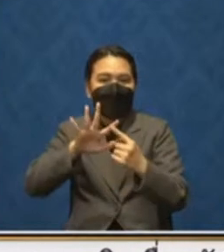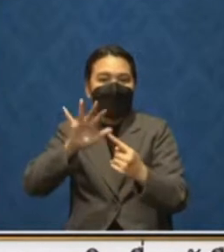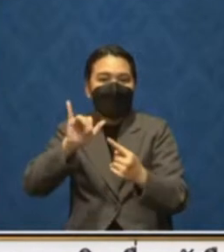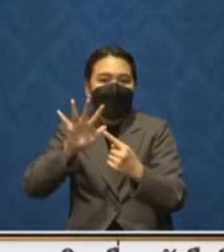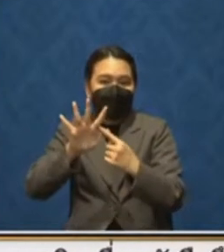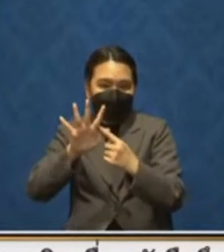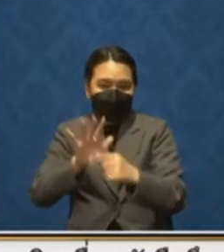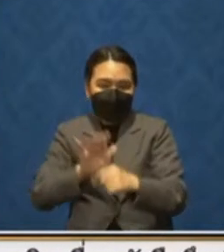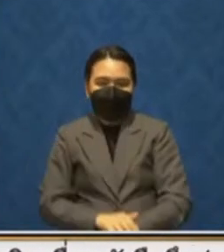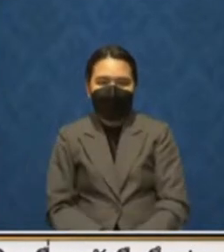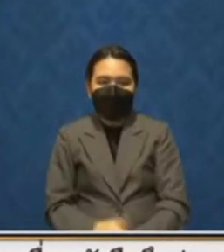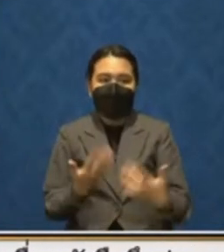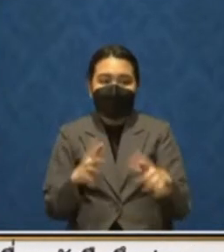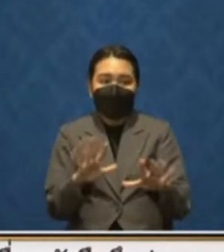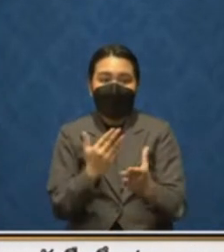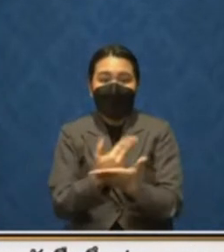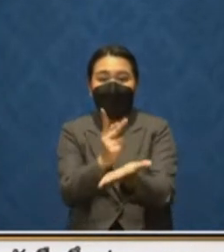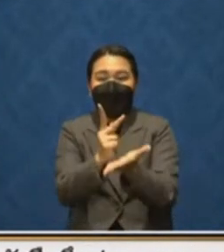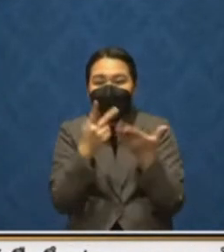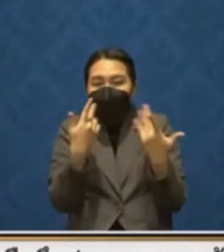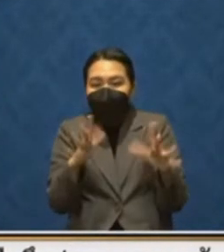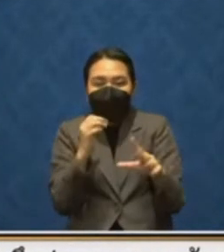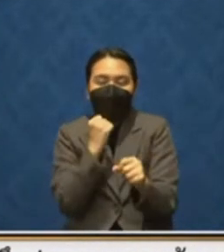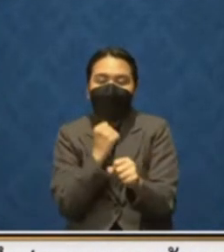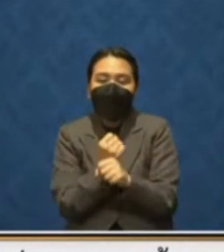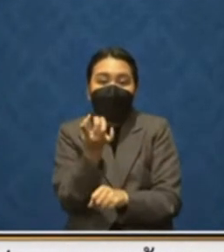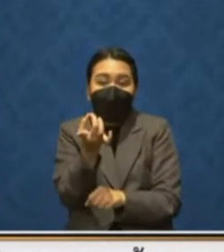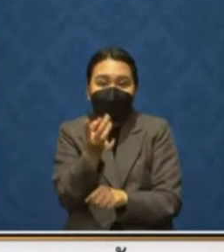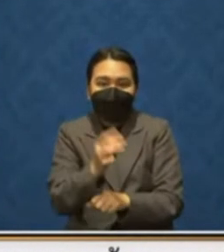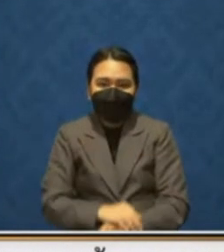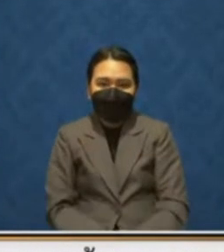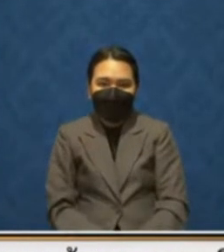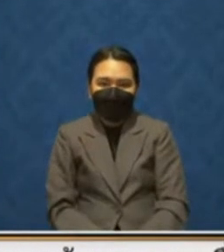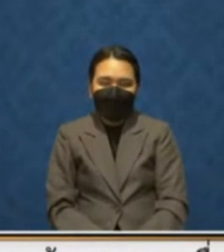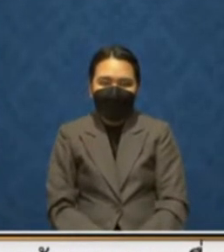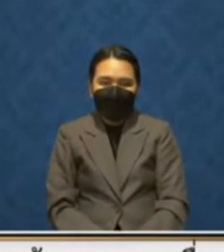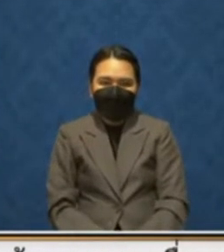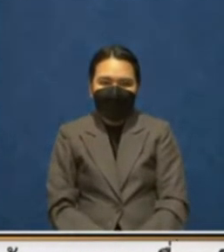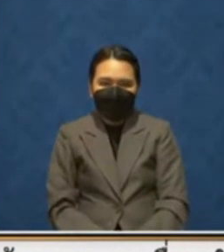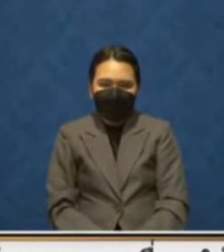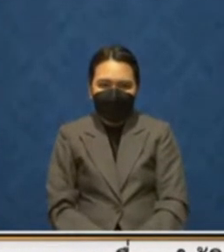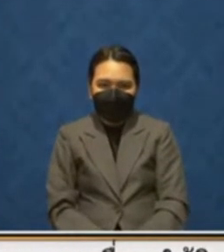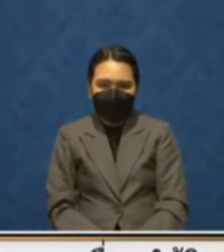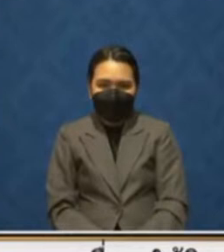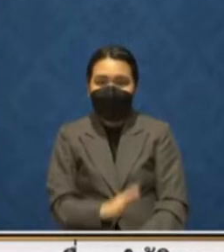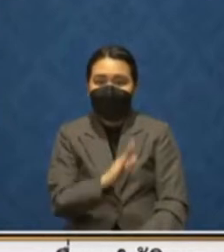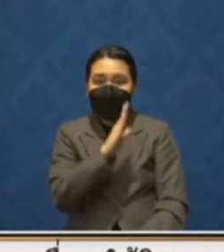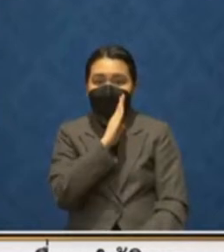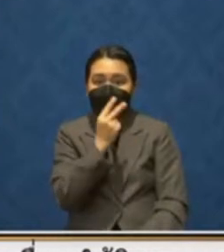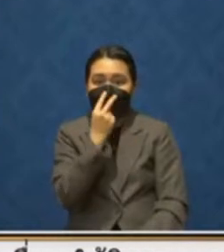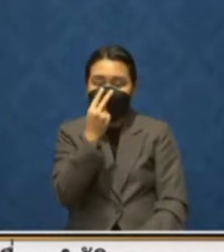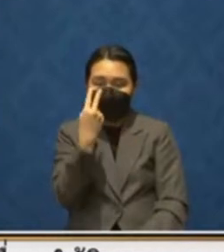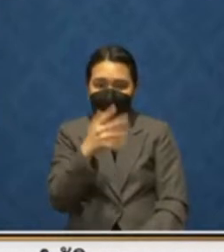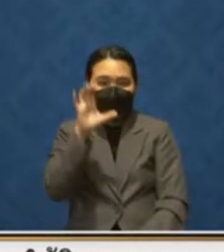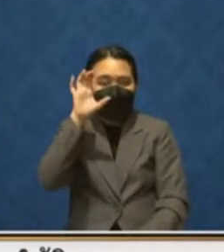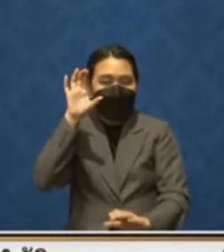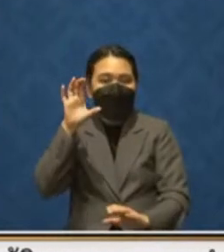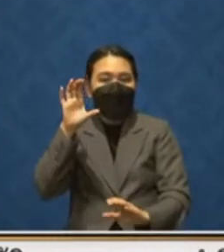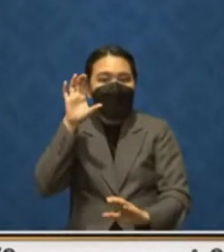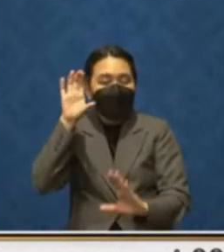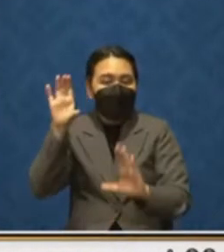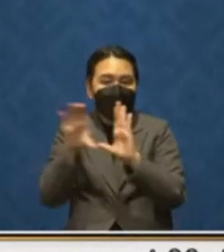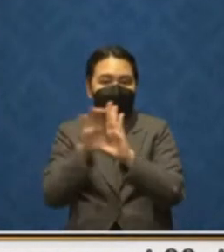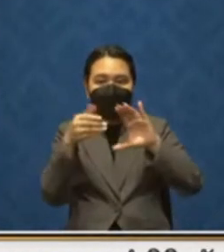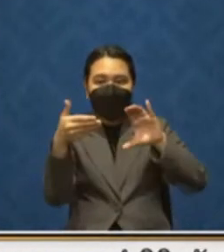คู่เราไปทำอะไรครับถ้าดูตามภาพจะไลค์ตัวจะเล็ก